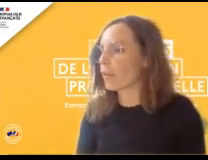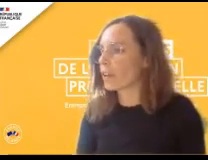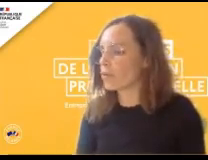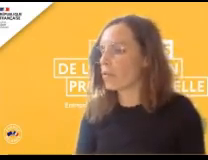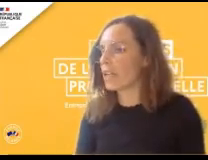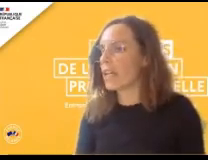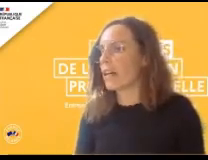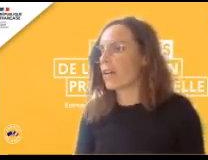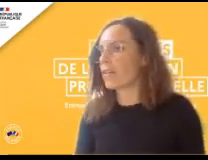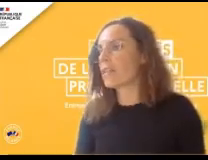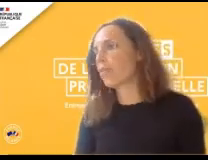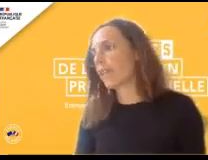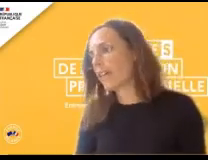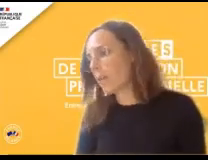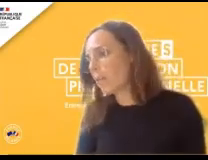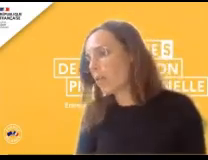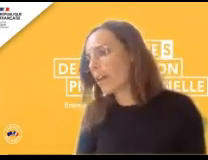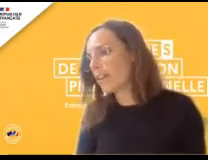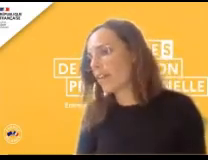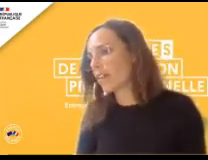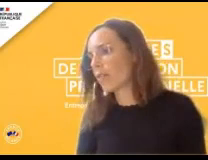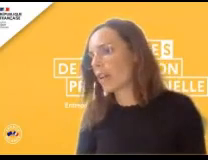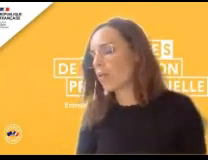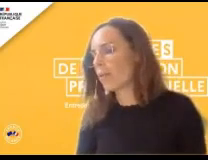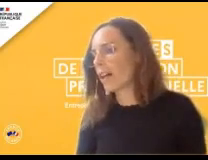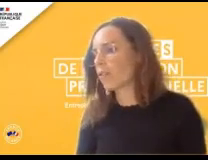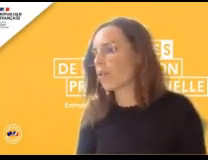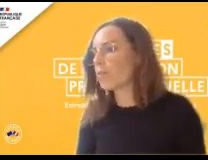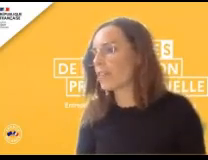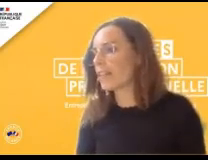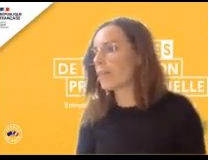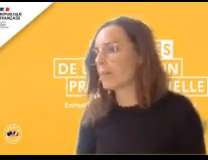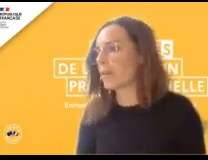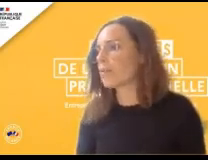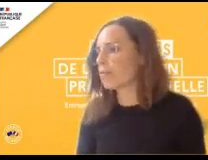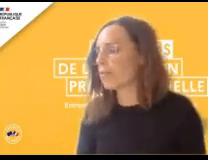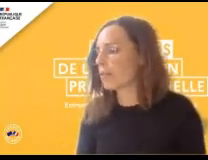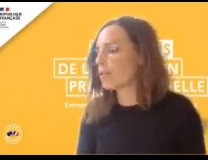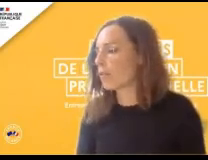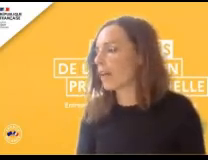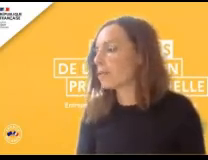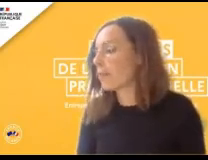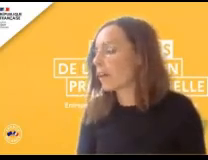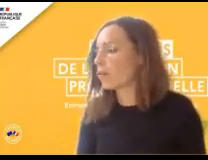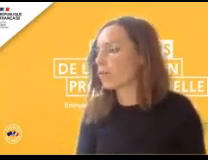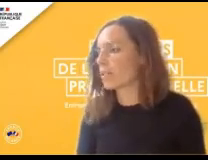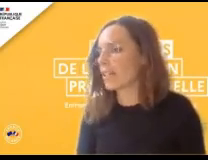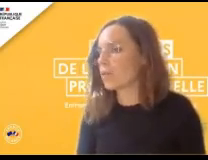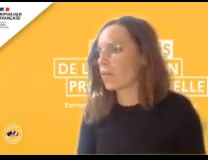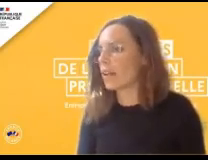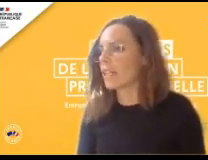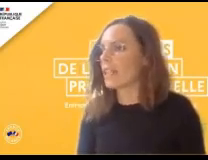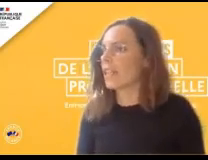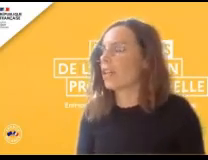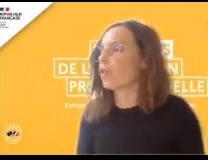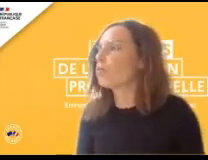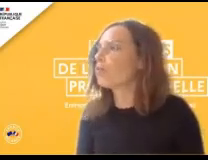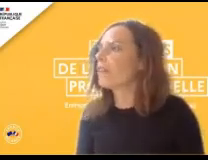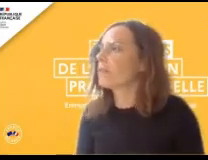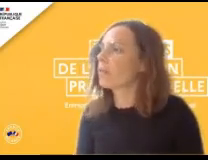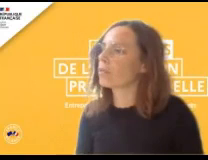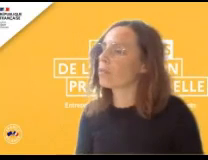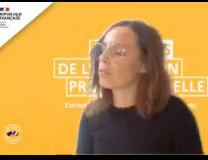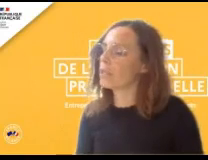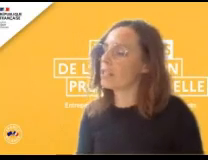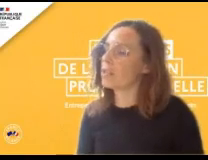souhait de reconversion, c'est peut-être Cap Emploi qui va être là l'opérateur le plus adapté parce qu'ils sont experts sur ces questions-là. Donc,